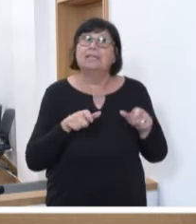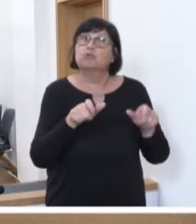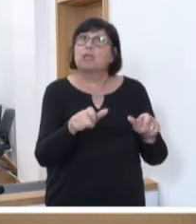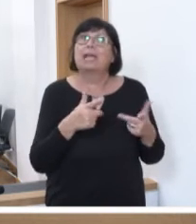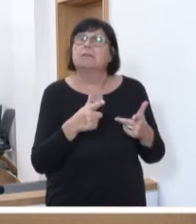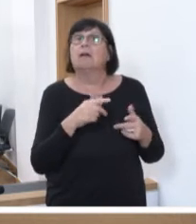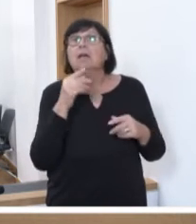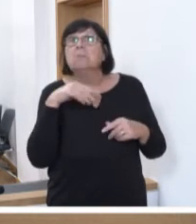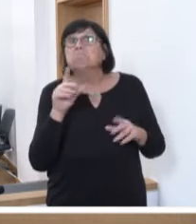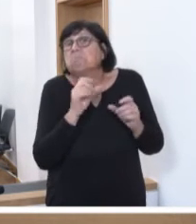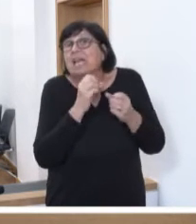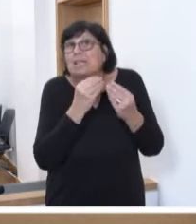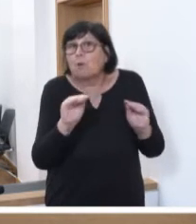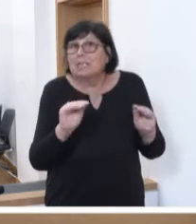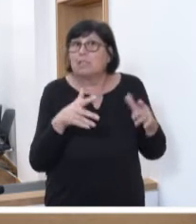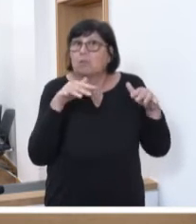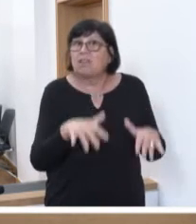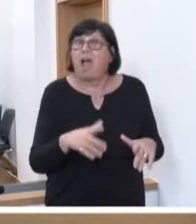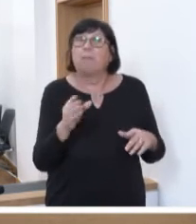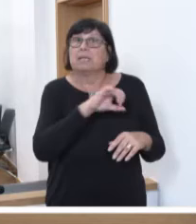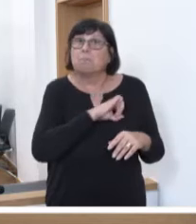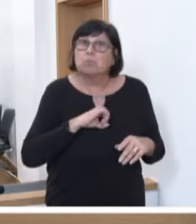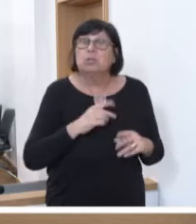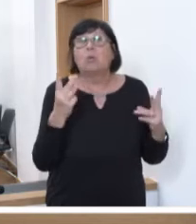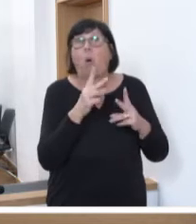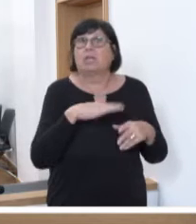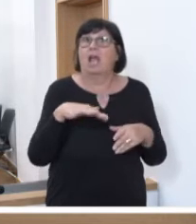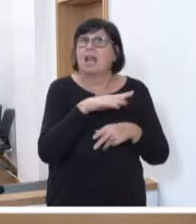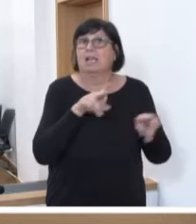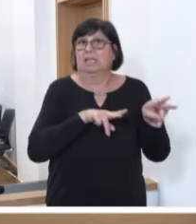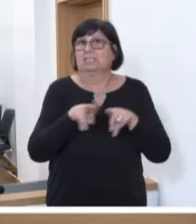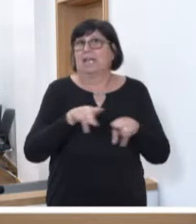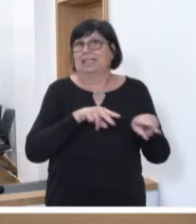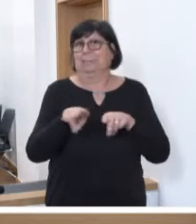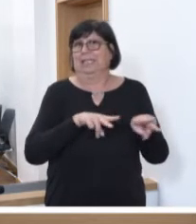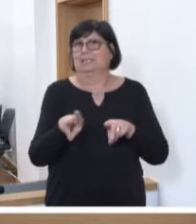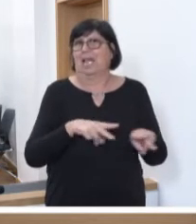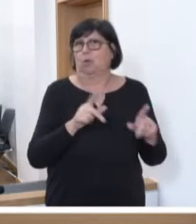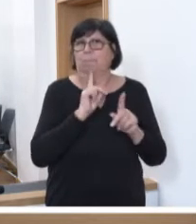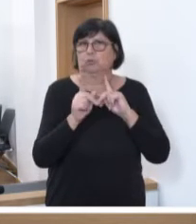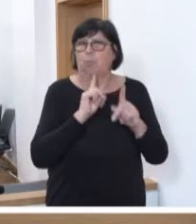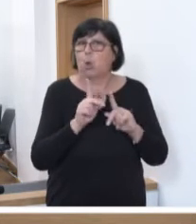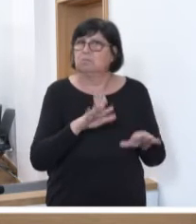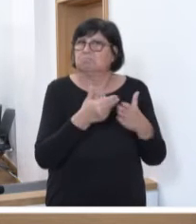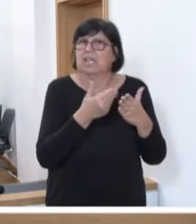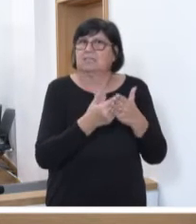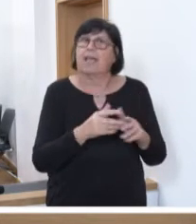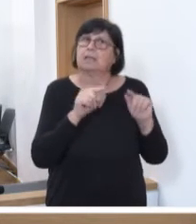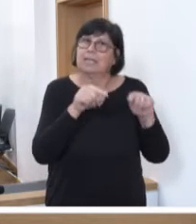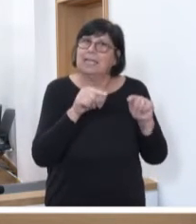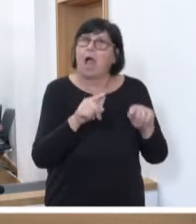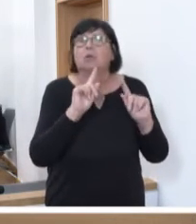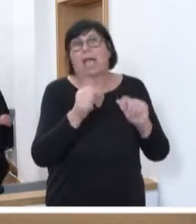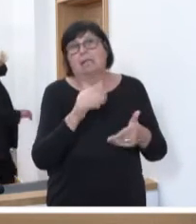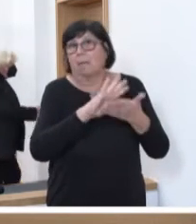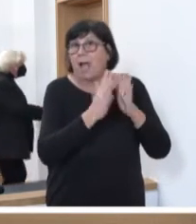und wurde zudem weder mit dem Bundes- noch mit dem Landesverkehrsministerium besprochen. So rührt er aus einer gelebten parlamentarischen